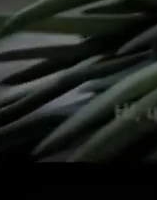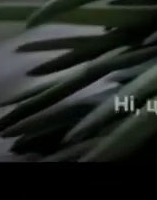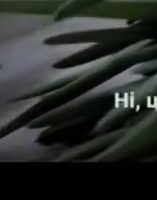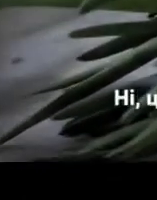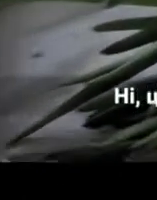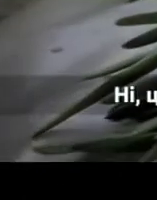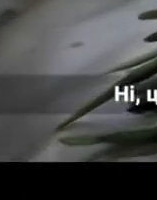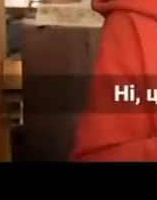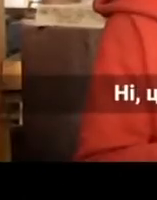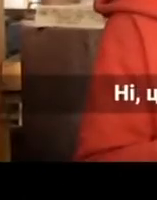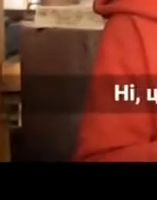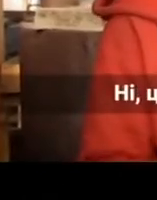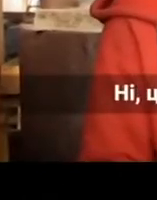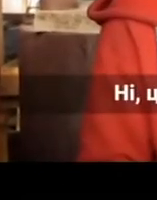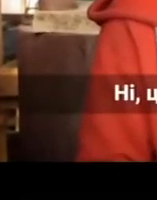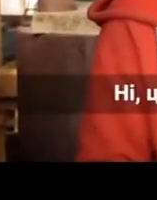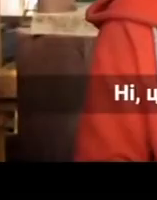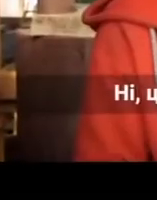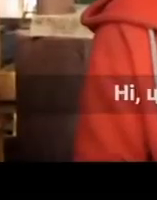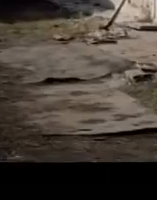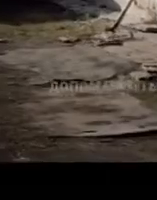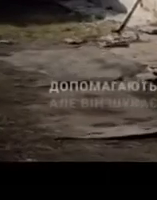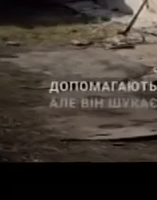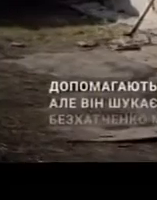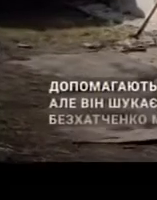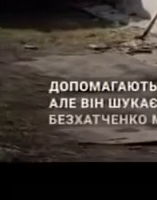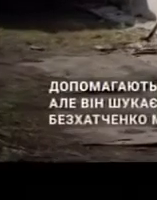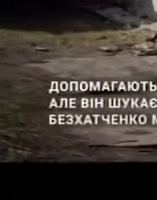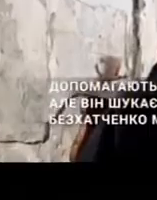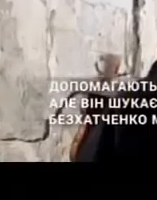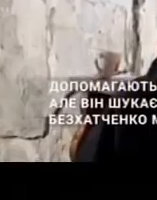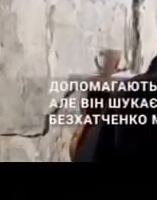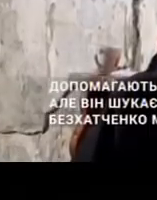нации. Нет, это я думаю о нации, не они.